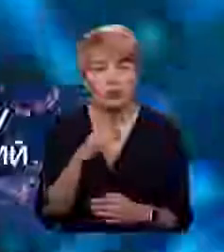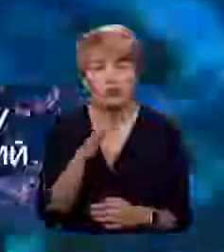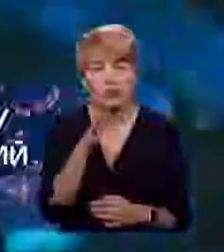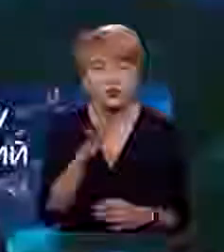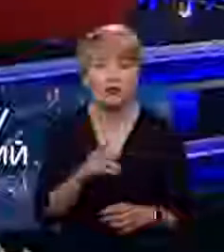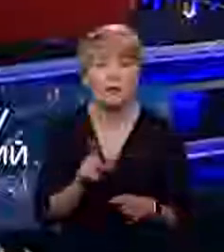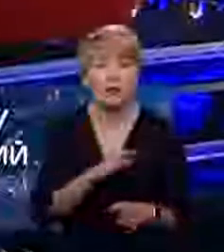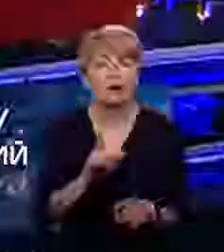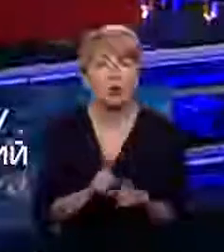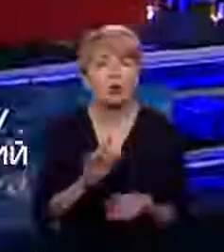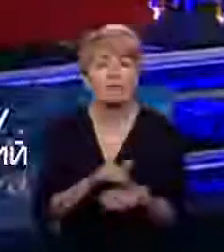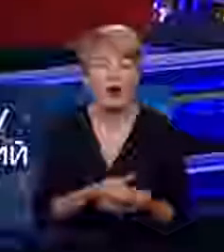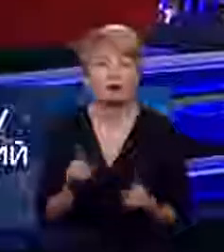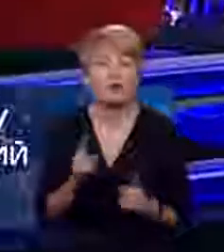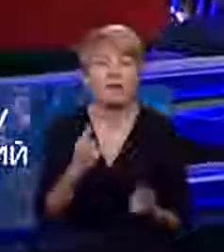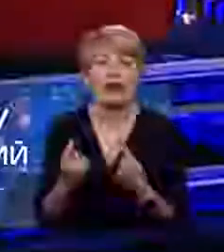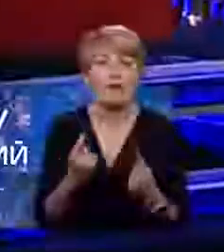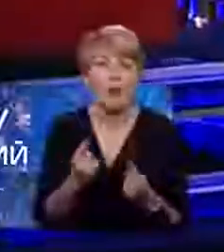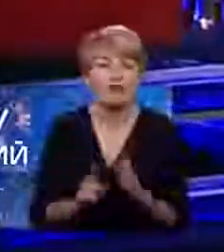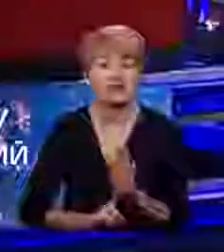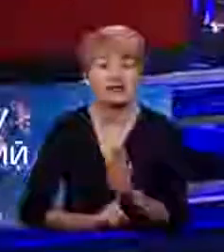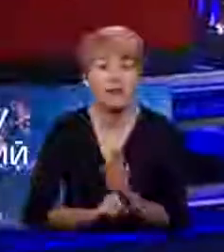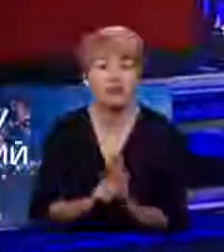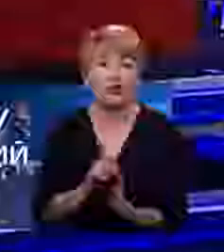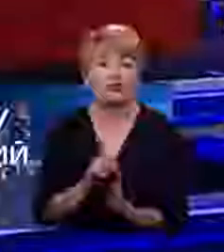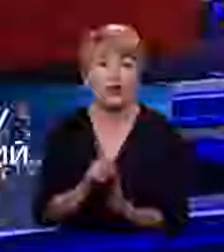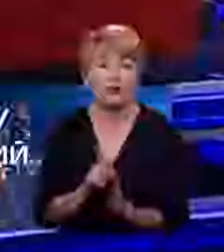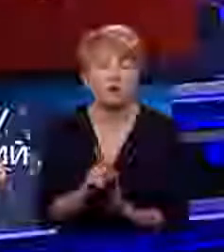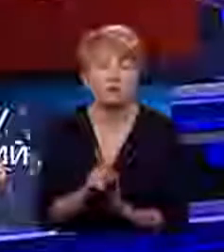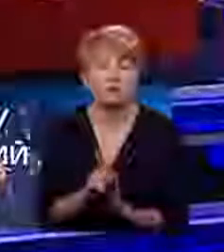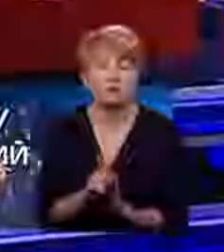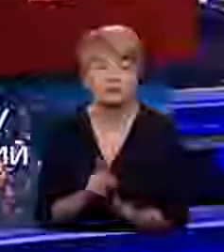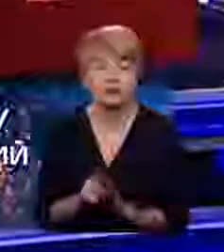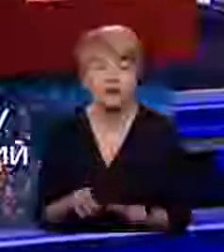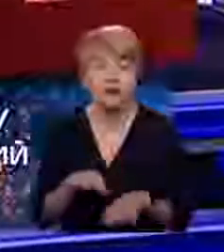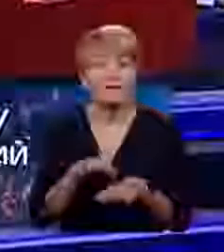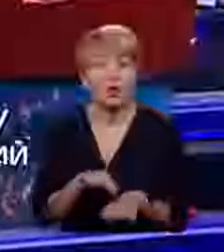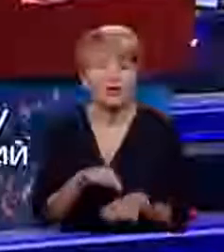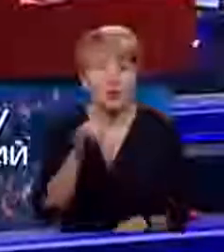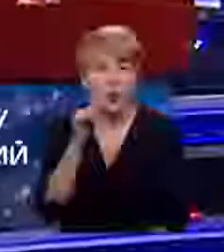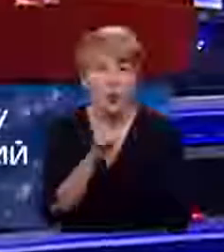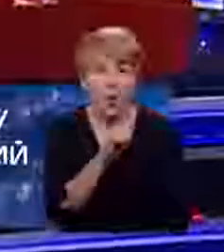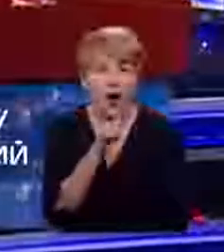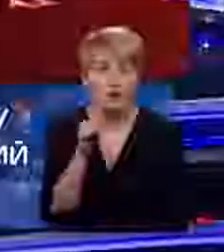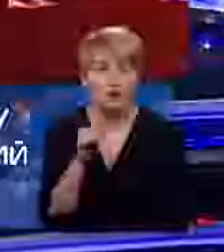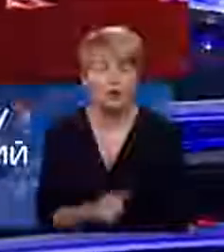що перемовини з самого початку велись, я б сказав, кулуарно.